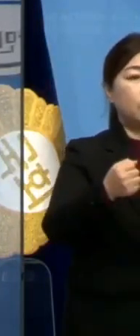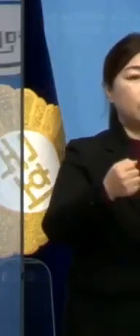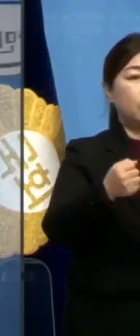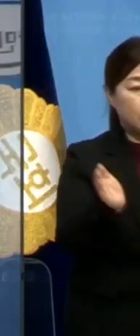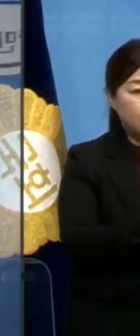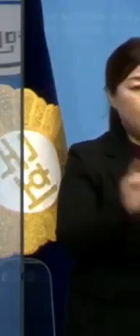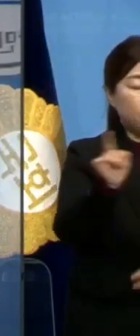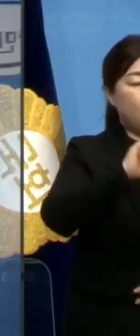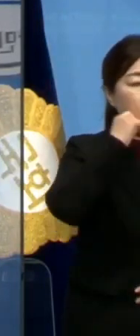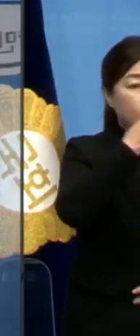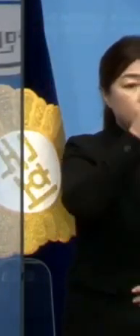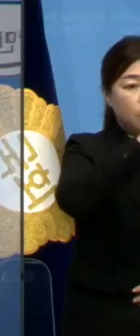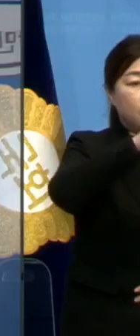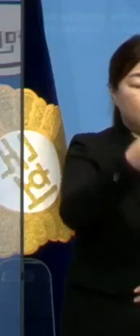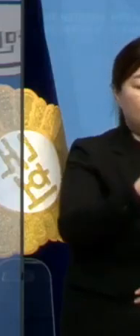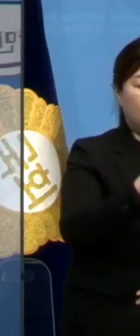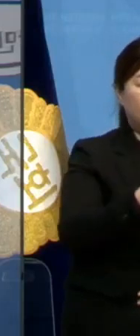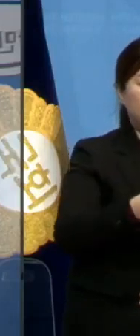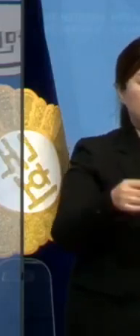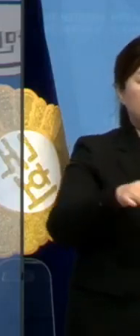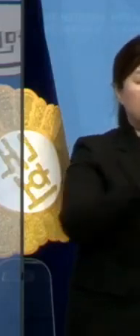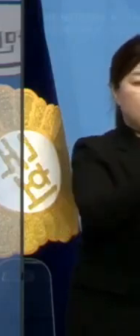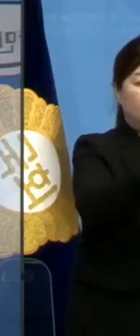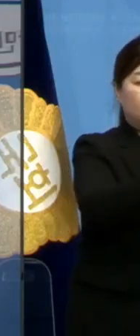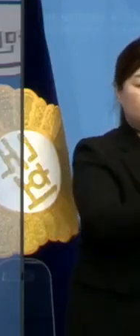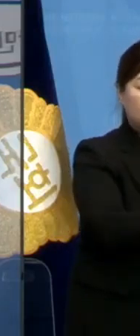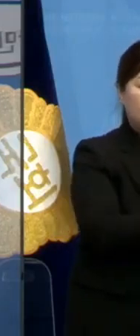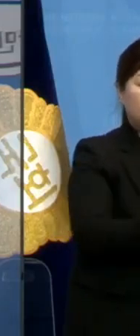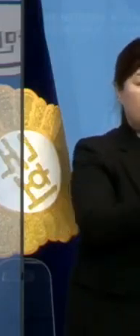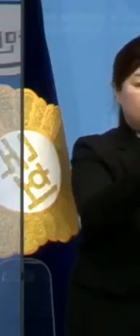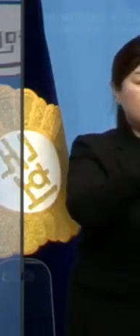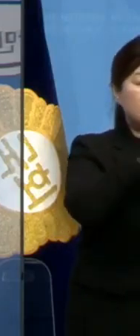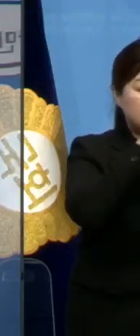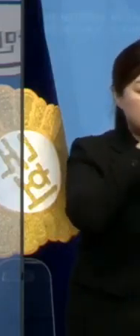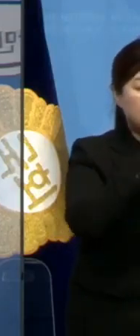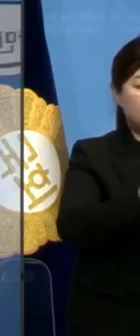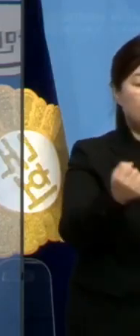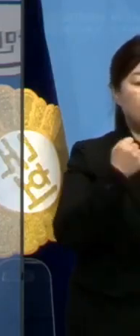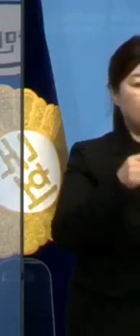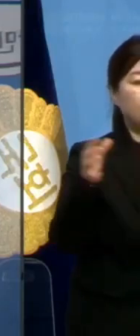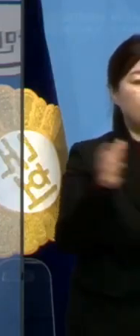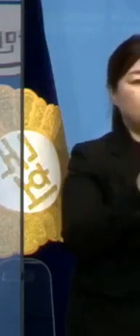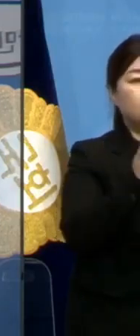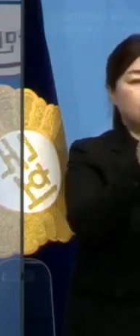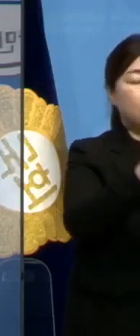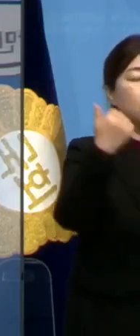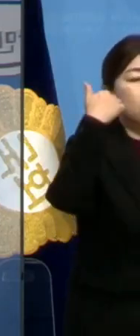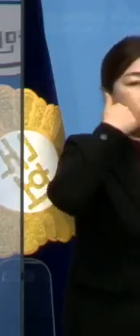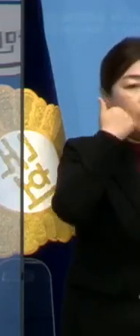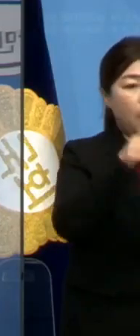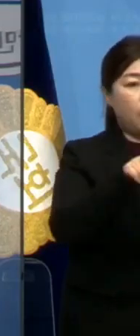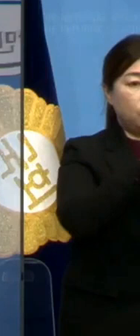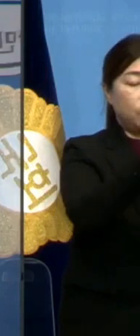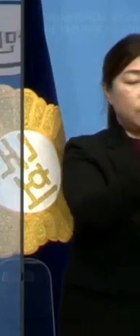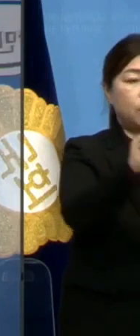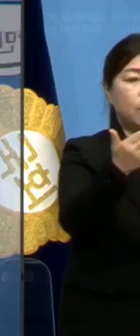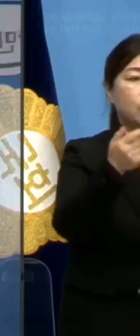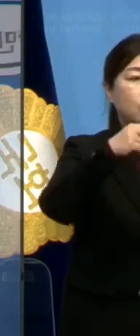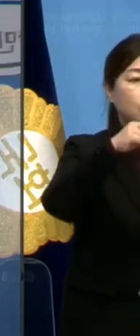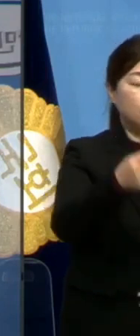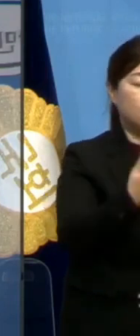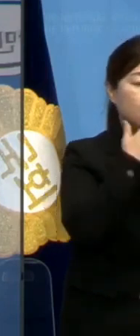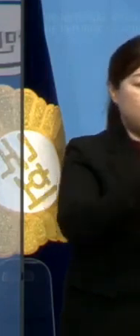어떤 어려움이 있더라도 약간 훗 아니라 의 진정성을 갖고 임할 것이며 어떤 분이 후보가 되더라도